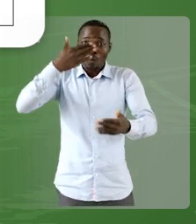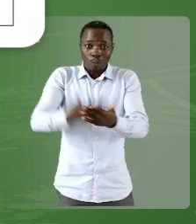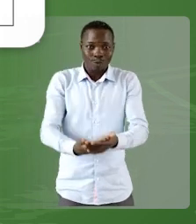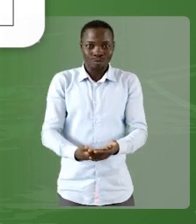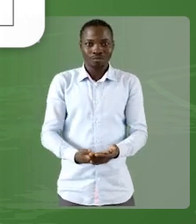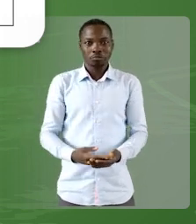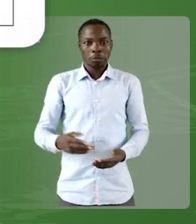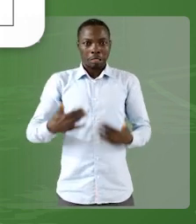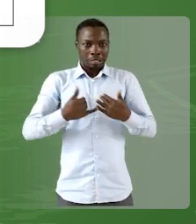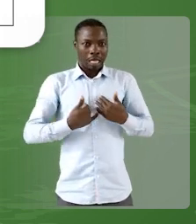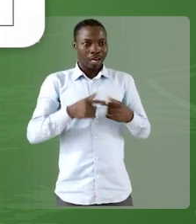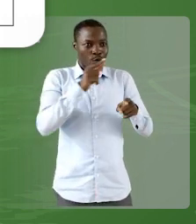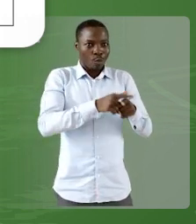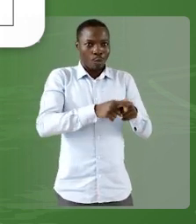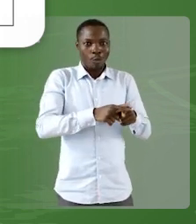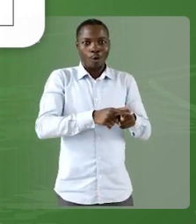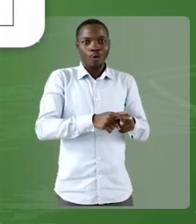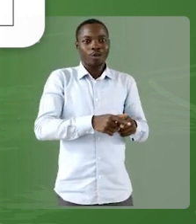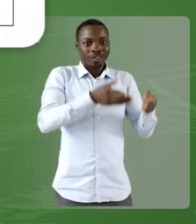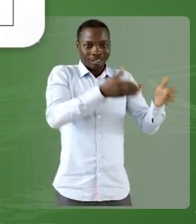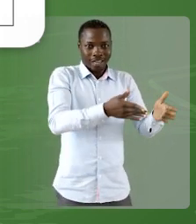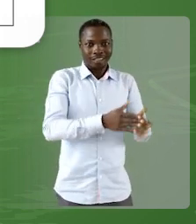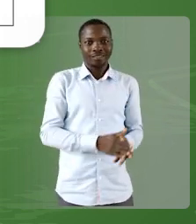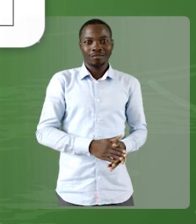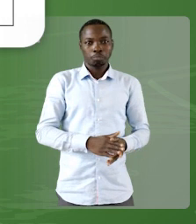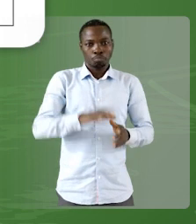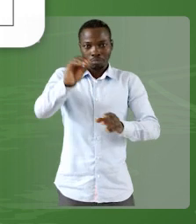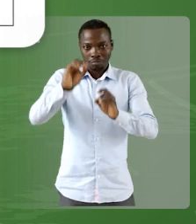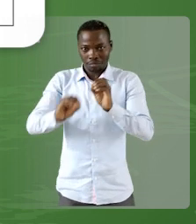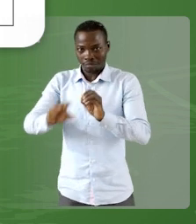des mots qui sont bonne perméabilité à l'eau,